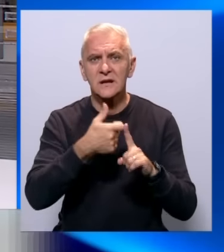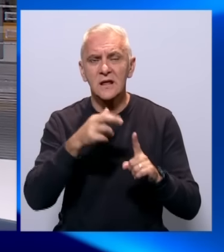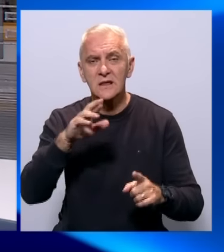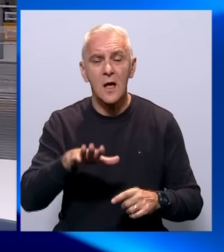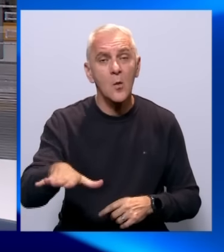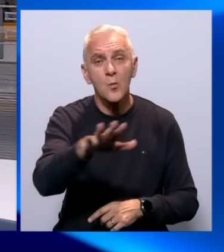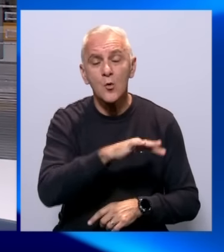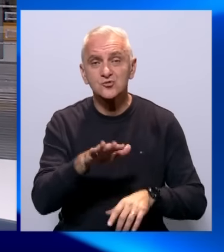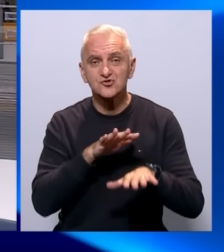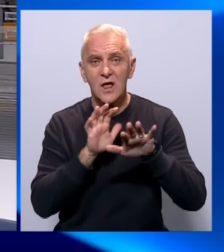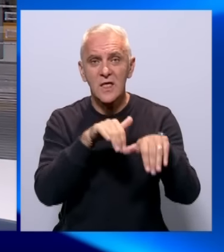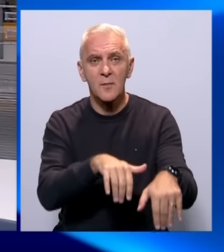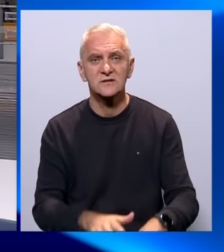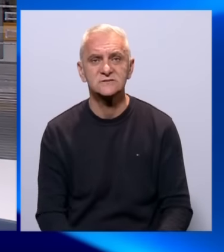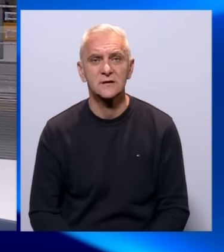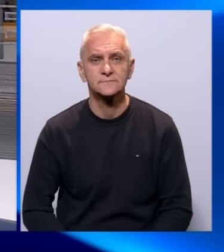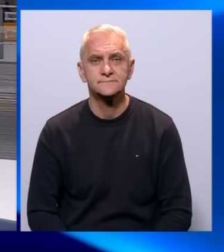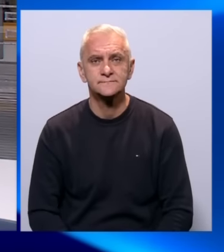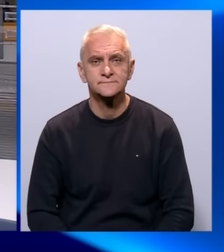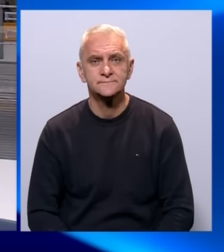području Jablanice.